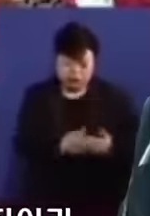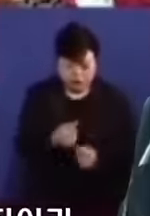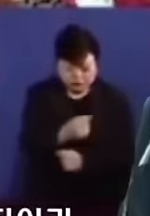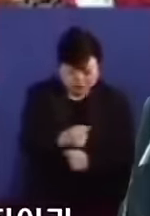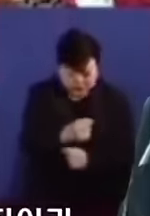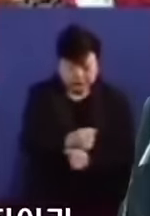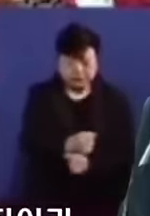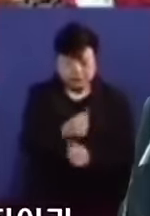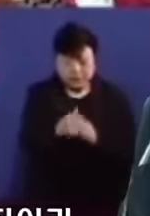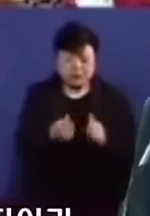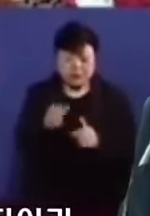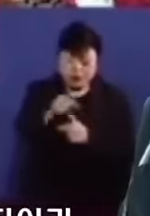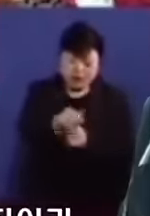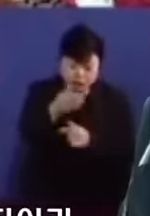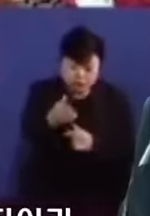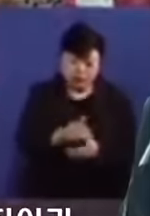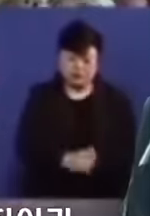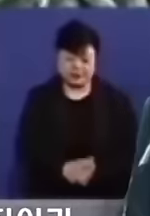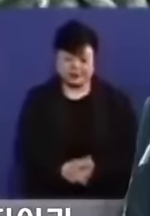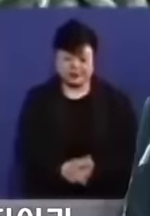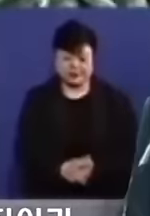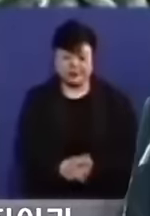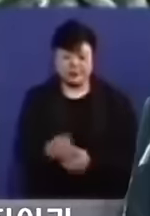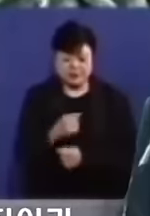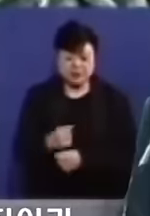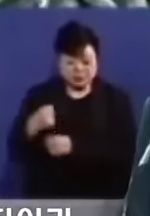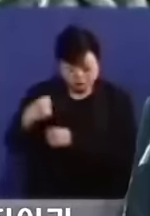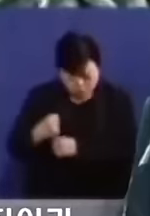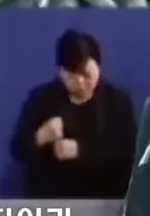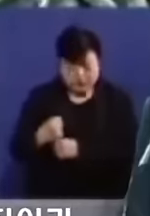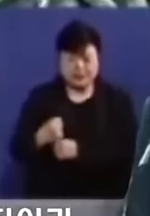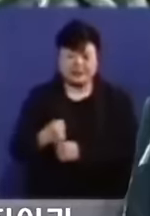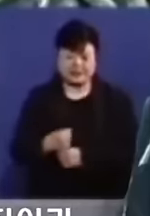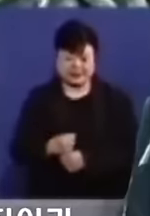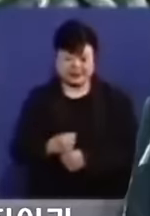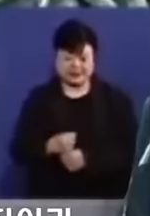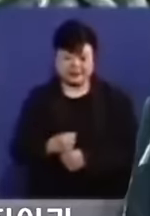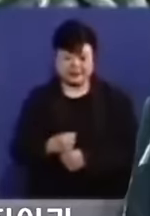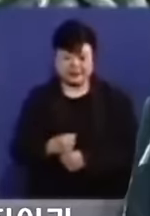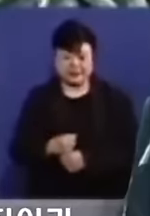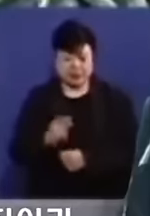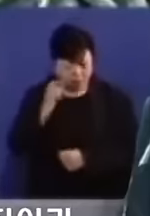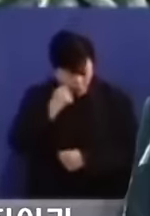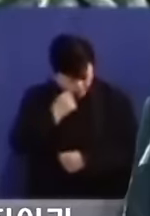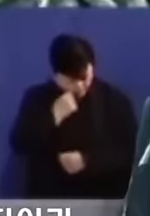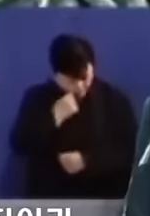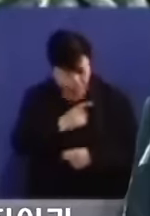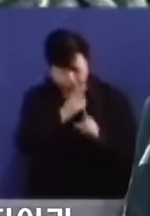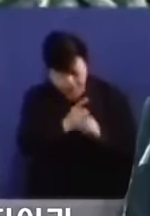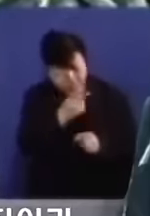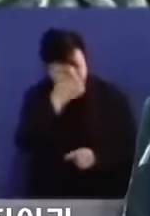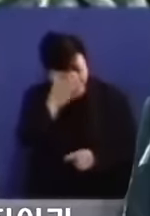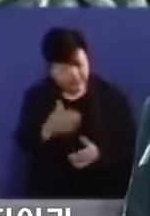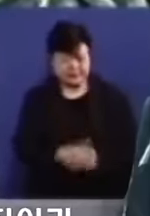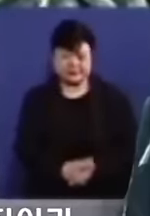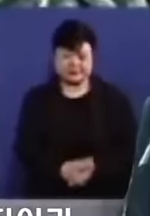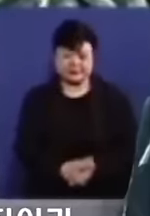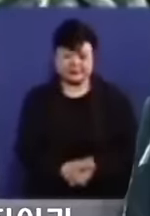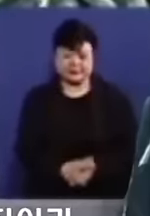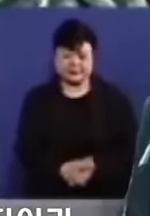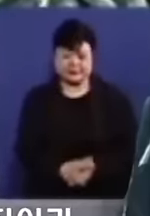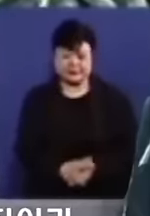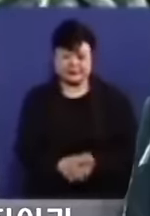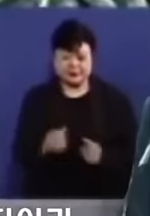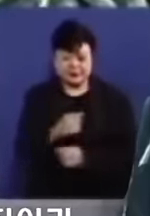짐을 하나님이 허락해 주는 것은 그 짐을 걸머져야 그 시련을 이겨나갈 수 있기 때문에